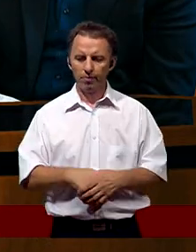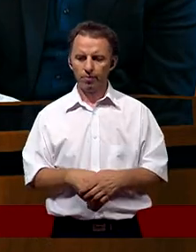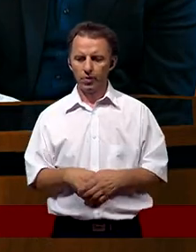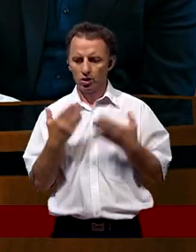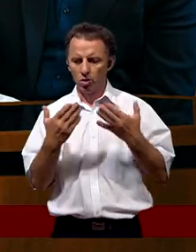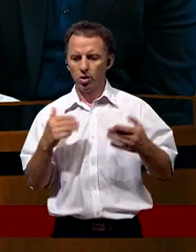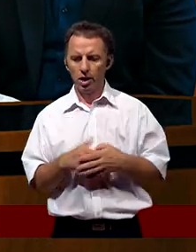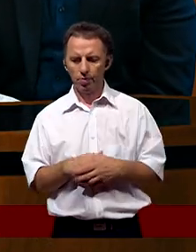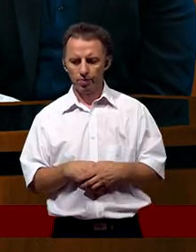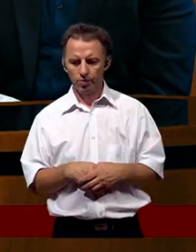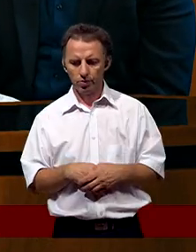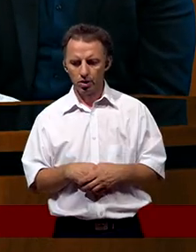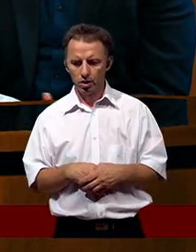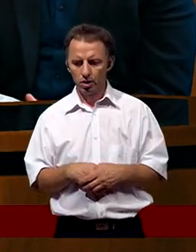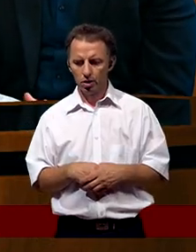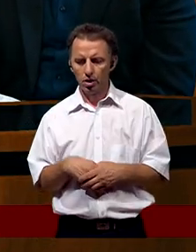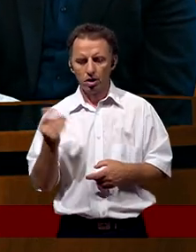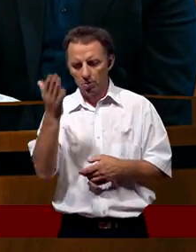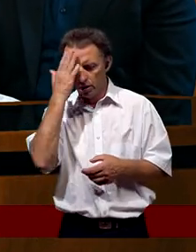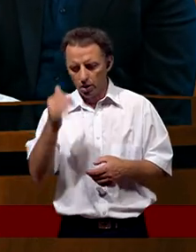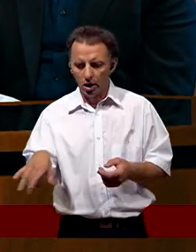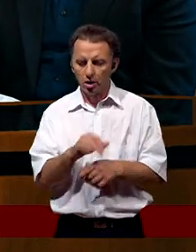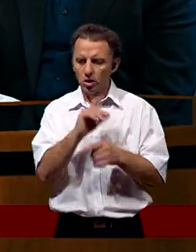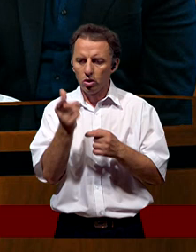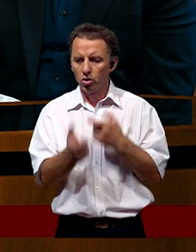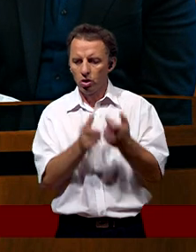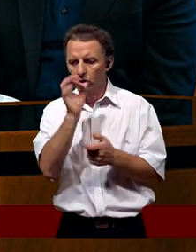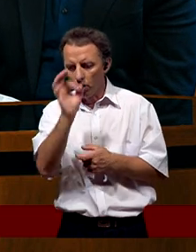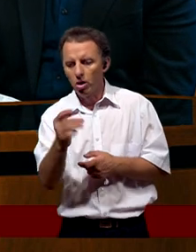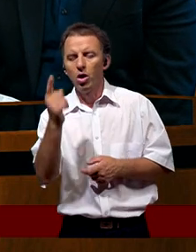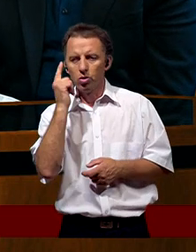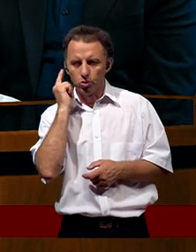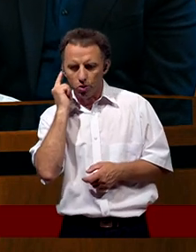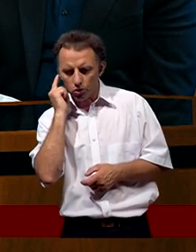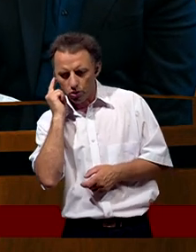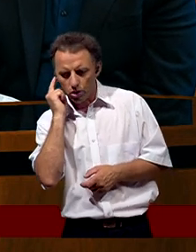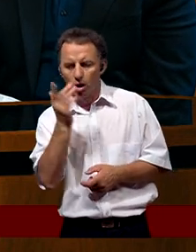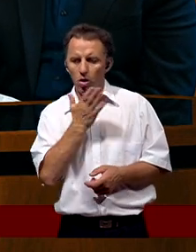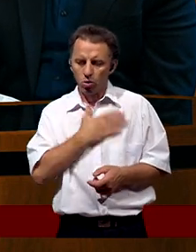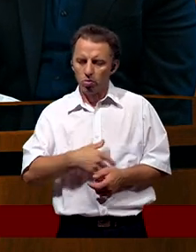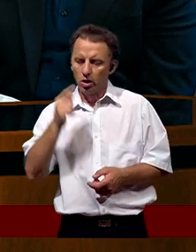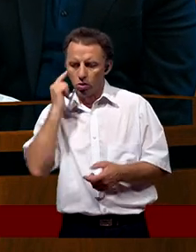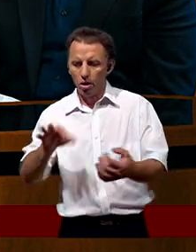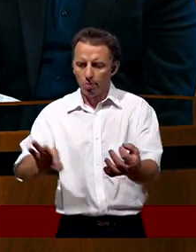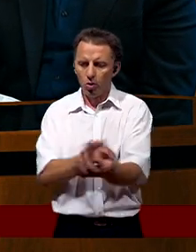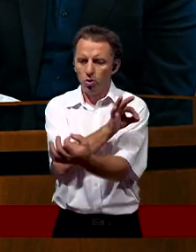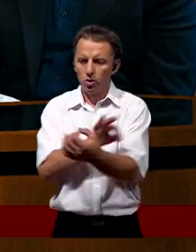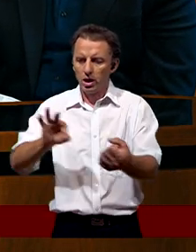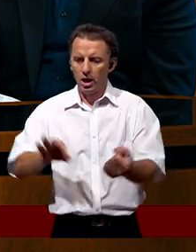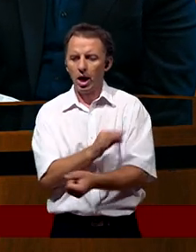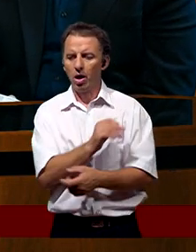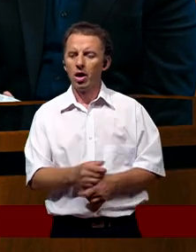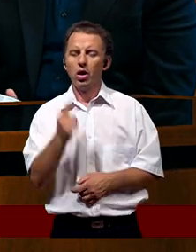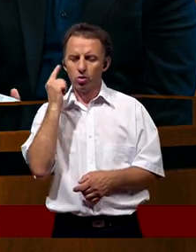Tak, dziękuję. Ja nie potrafię grać na żadnym instrumencie, może i dobrze, ale słyszałem, bardzo lubię słuchać muzykę